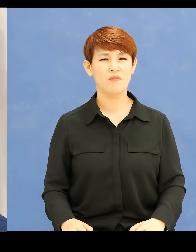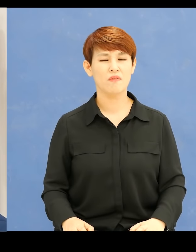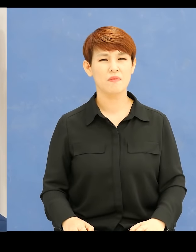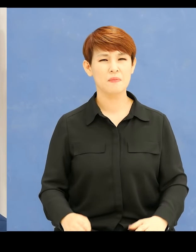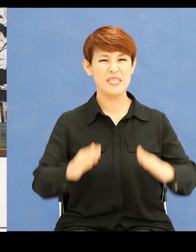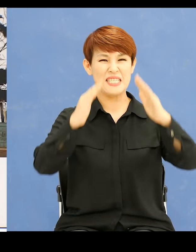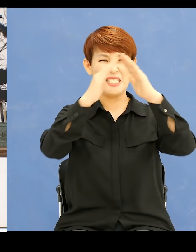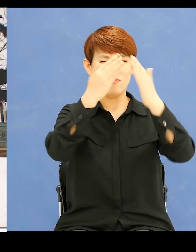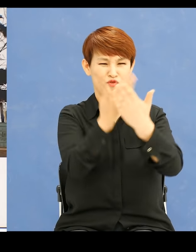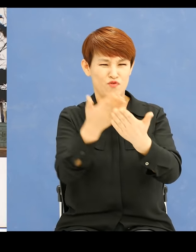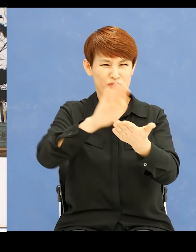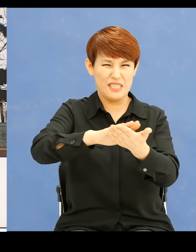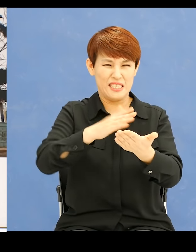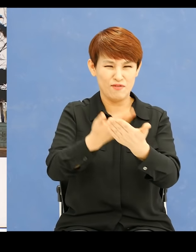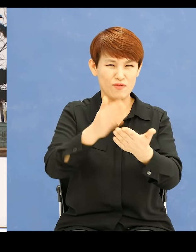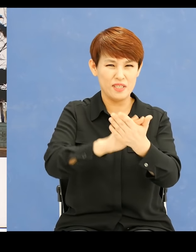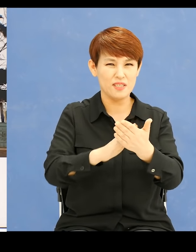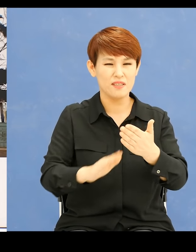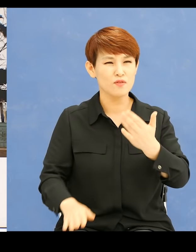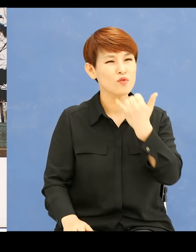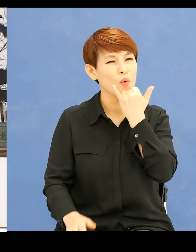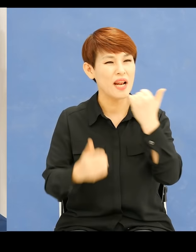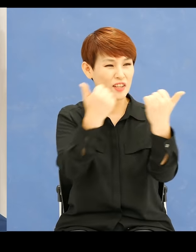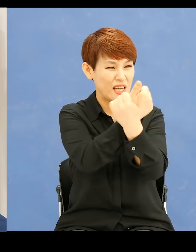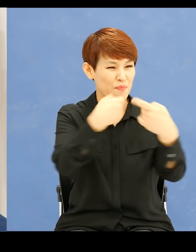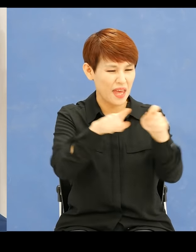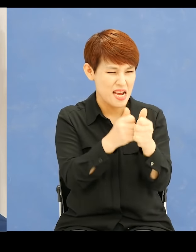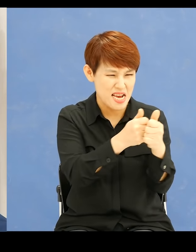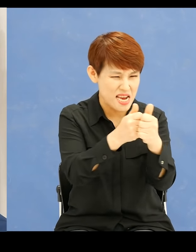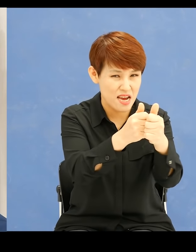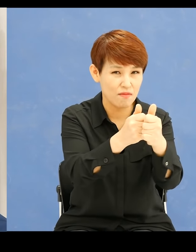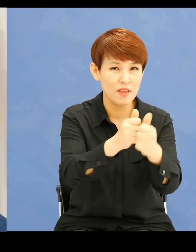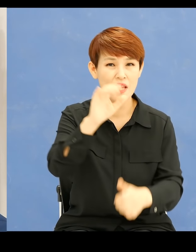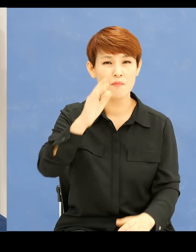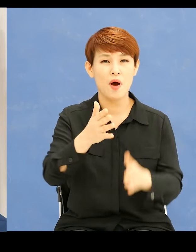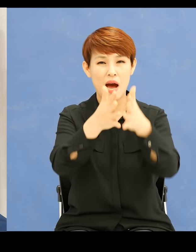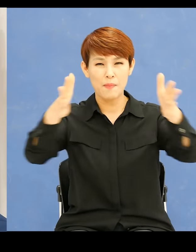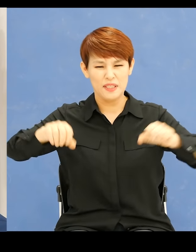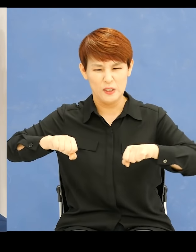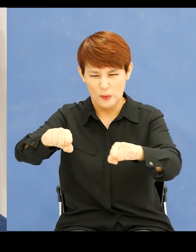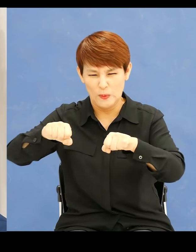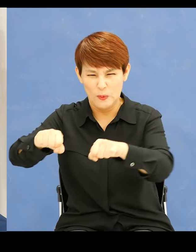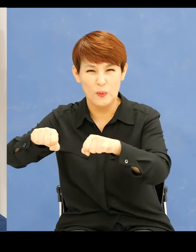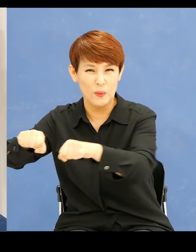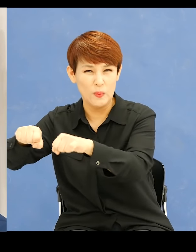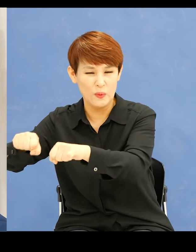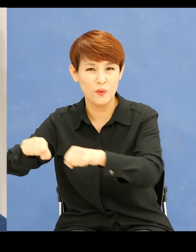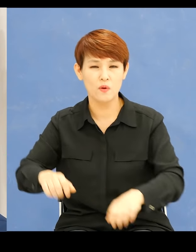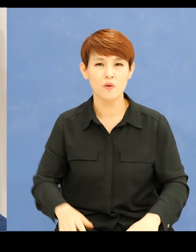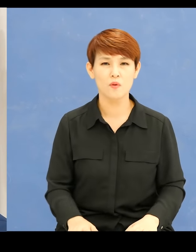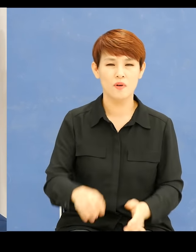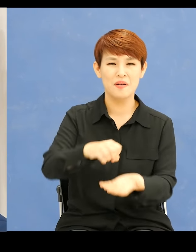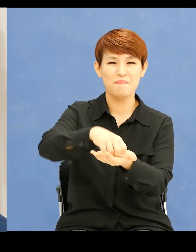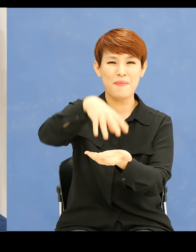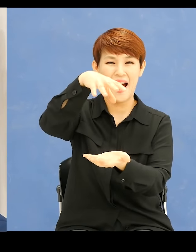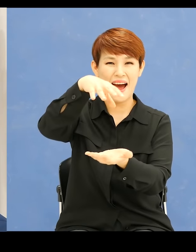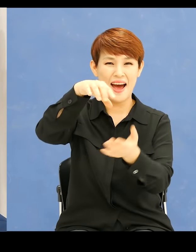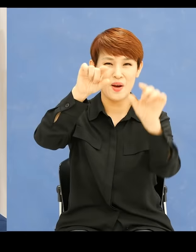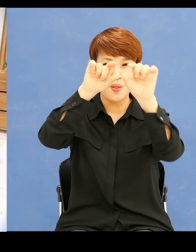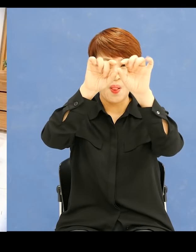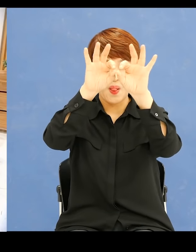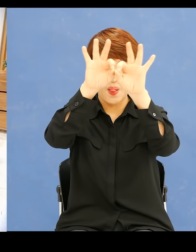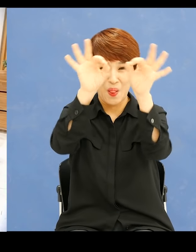그거 독일 아저씨 따라다니면서 집 수리공하고 예. 또 뭐 이제 아파트 청소하고 예. 또 도너스를 많이